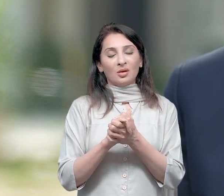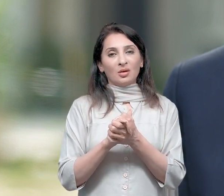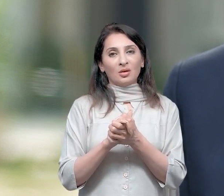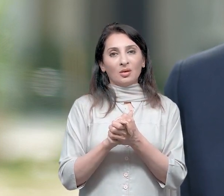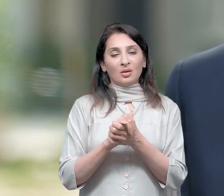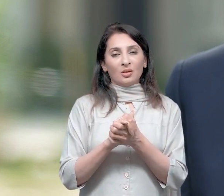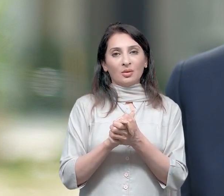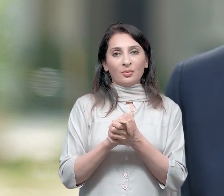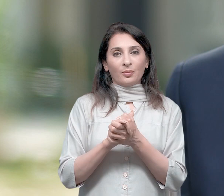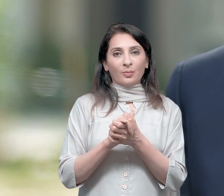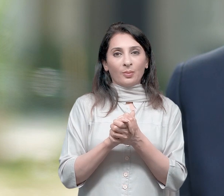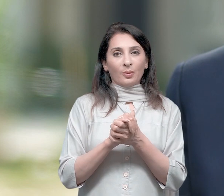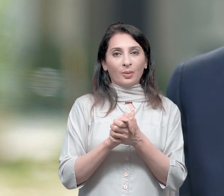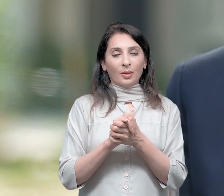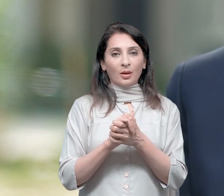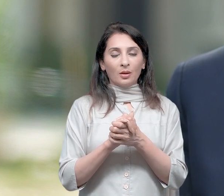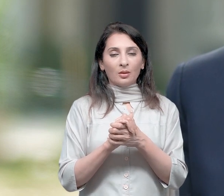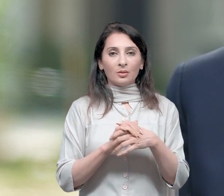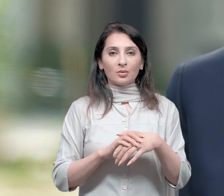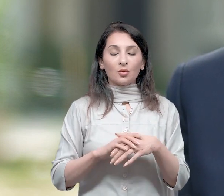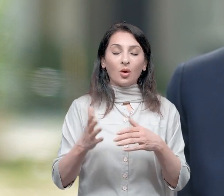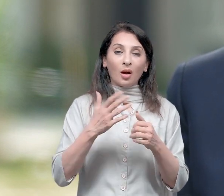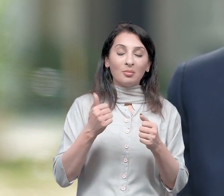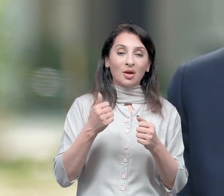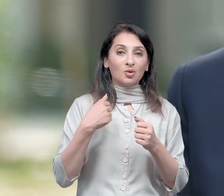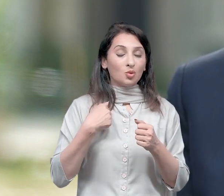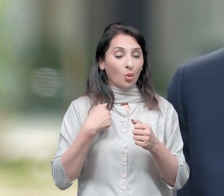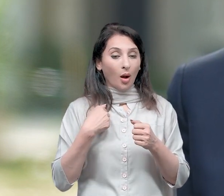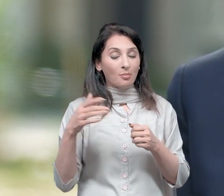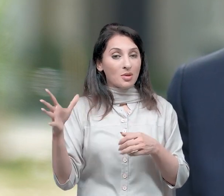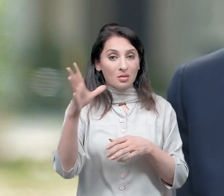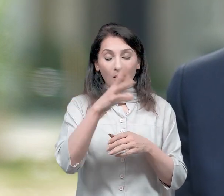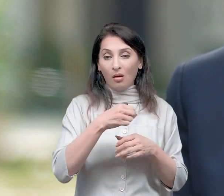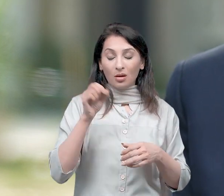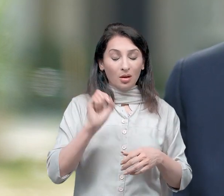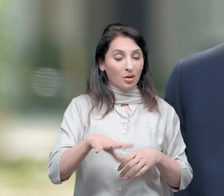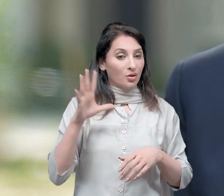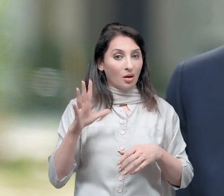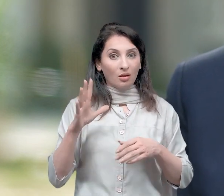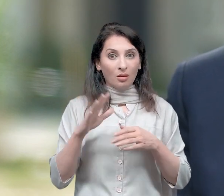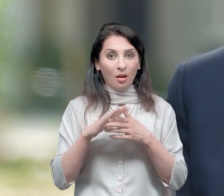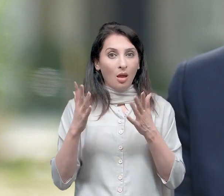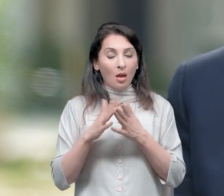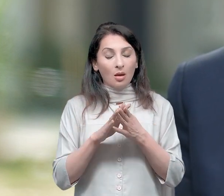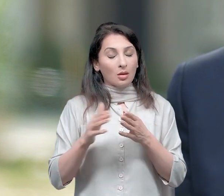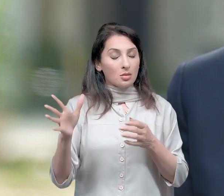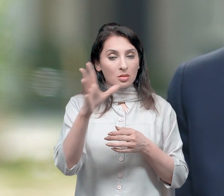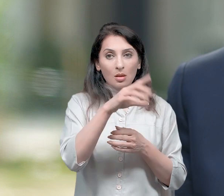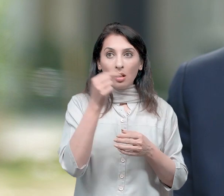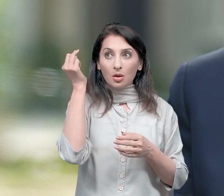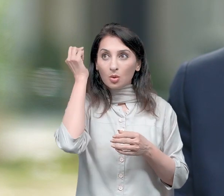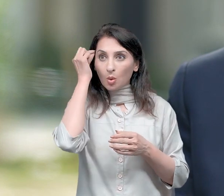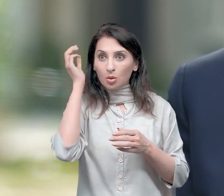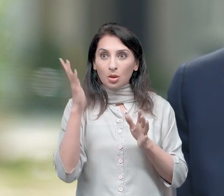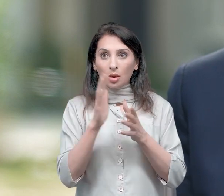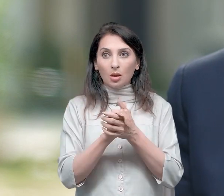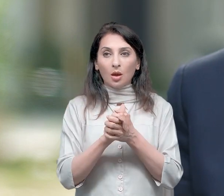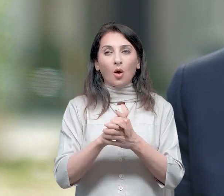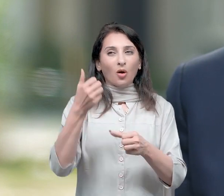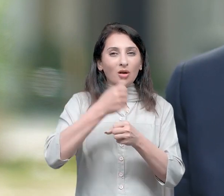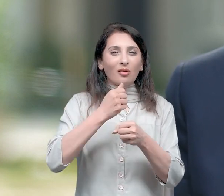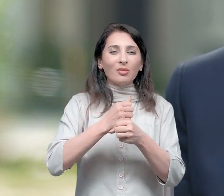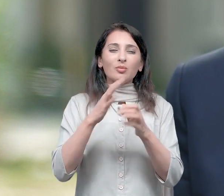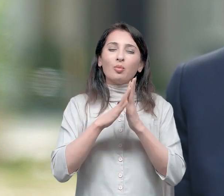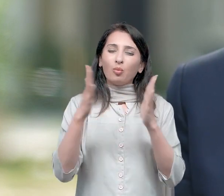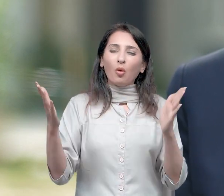ہمیں وہی جو ہے جس کا ڈر ہے، جو ہر وقت ہر پاکستانی یہ سوچ رہا ہے یا حکومت پوری کوشش کر رہی